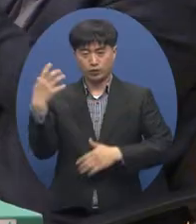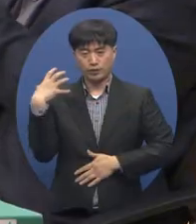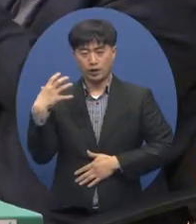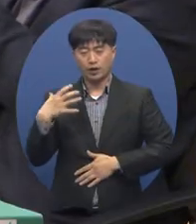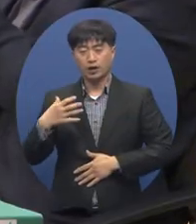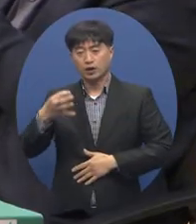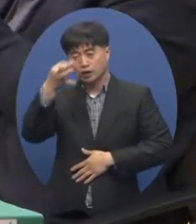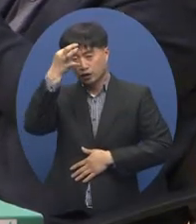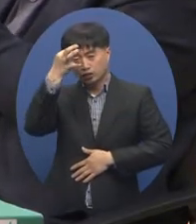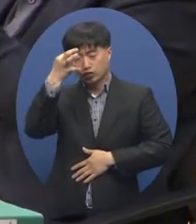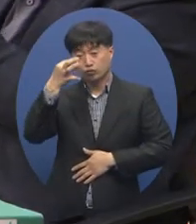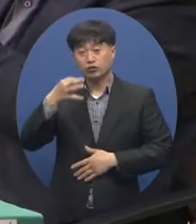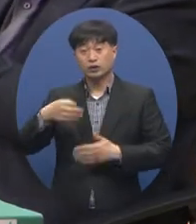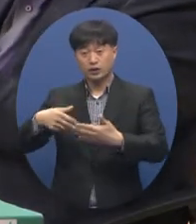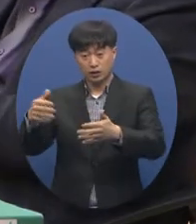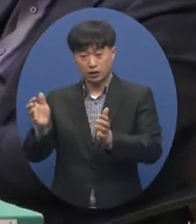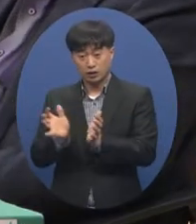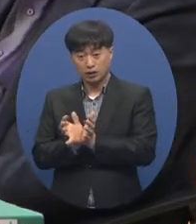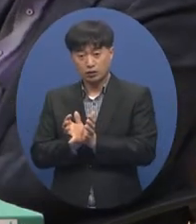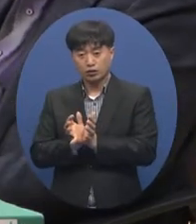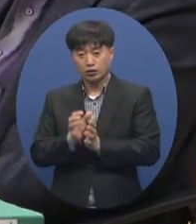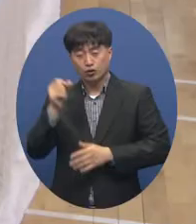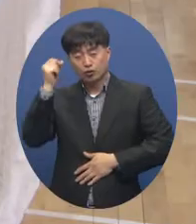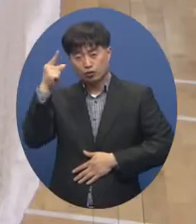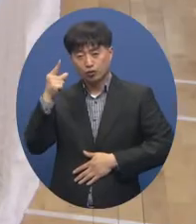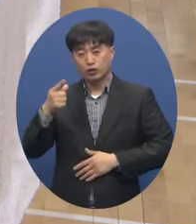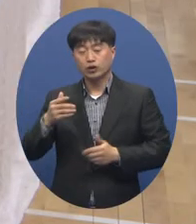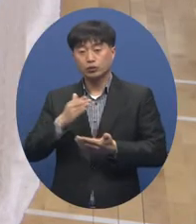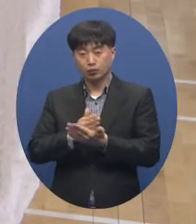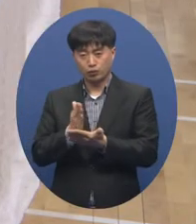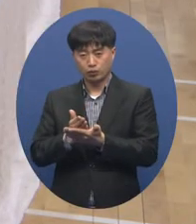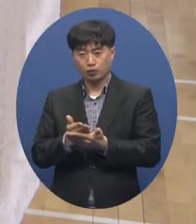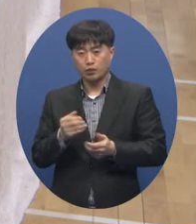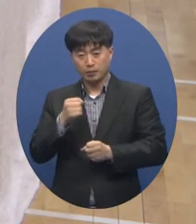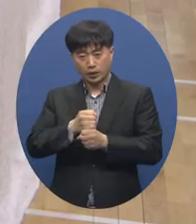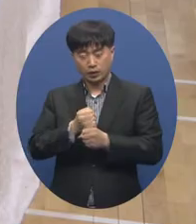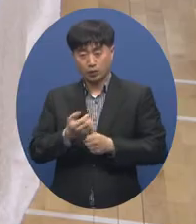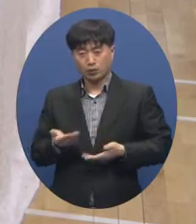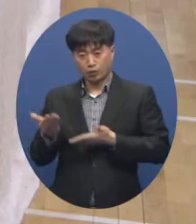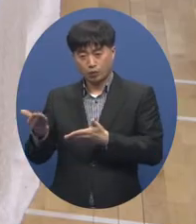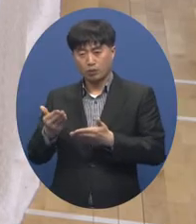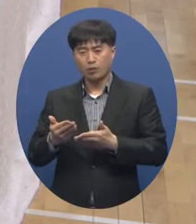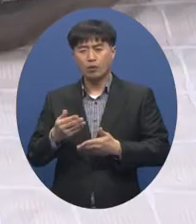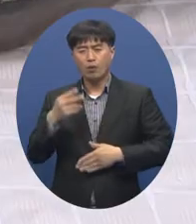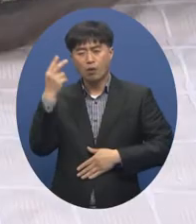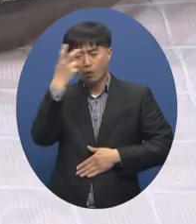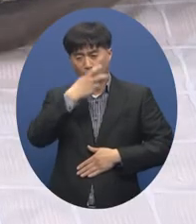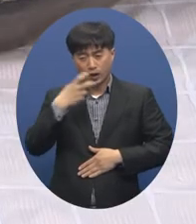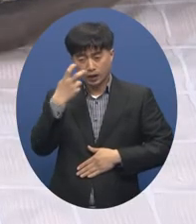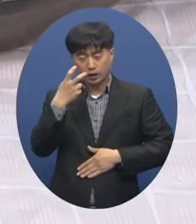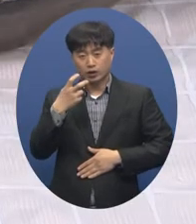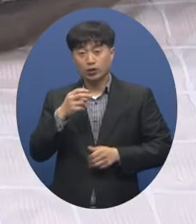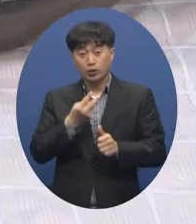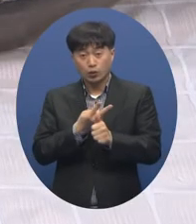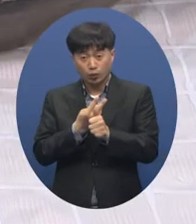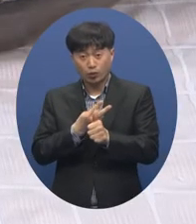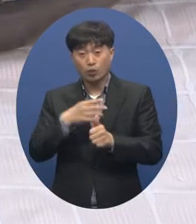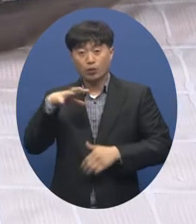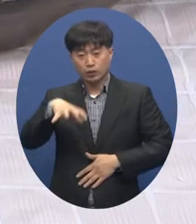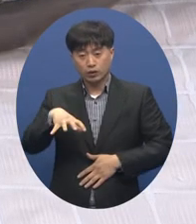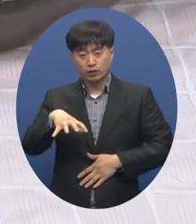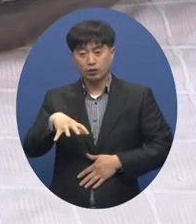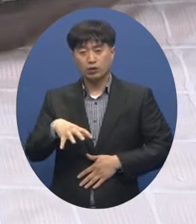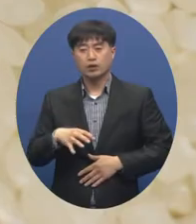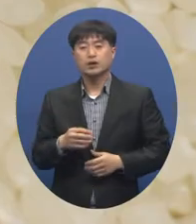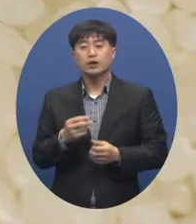맡고 농업기술 실용화 재단에선 우량 종자 생산 공급, 경기도 쌀 연구에는 생산 관리, 농협중앙회 경기